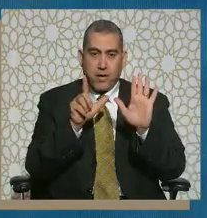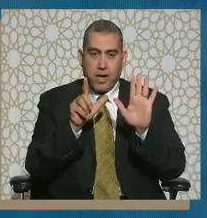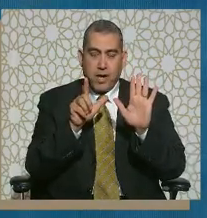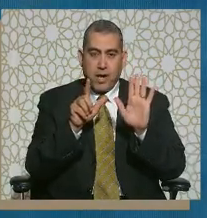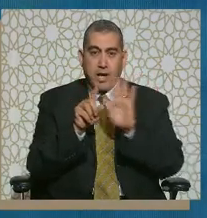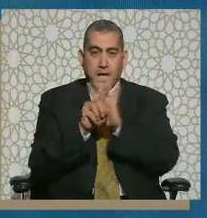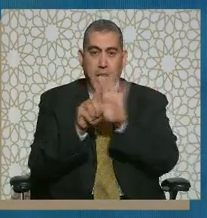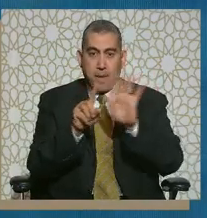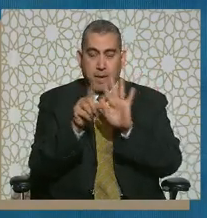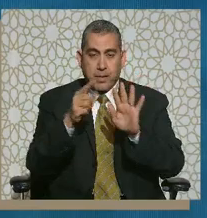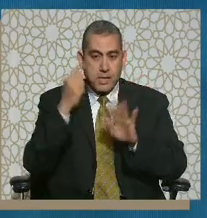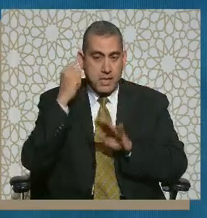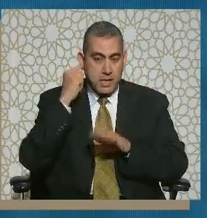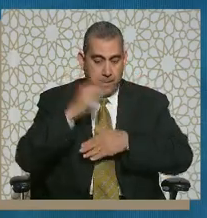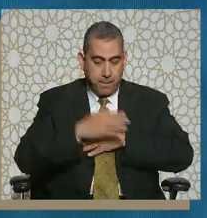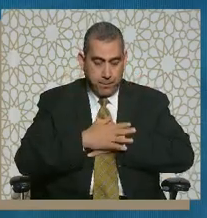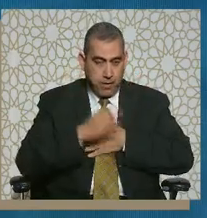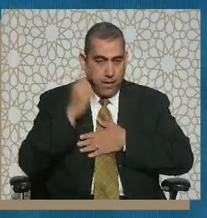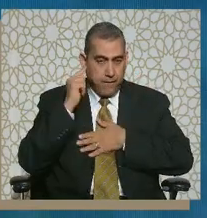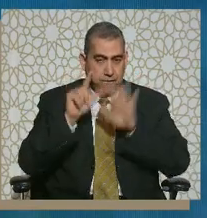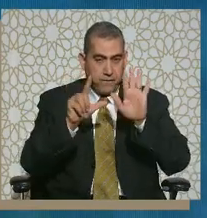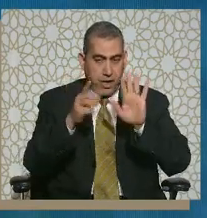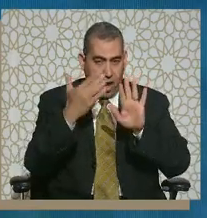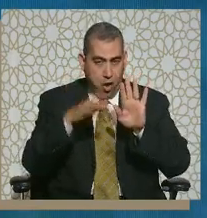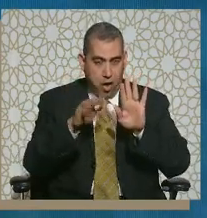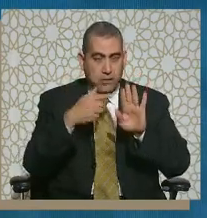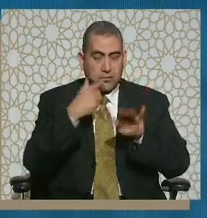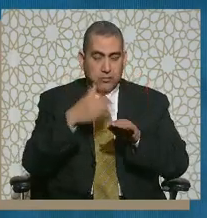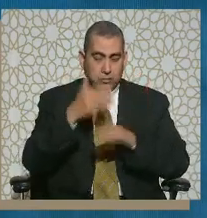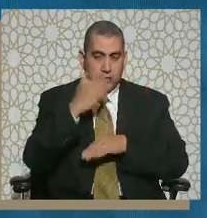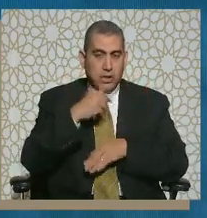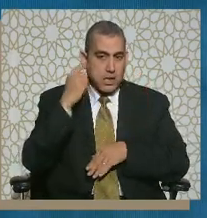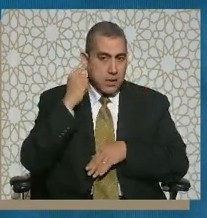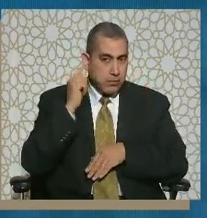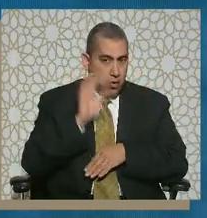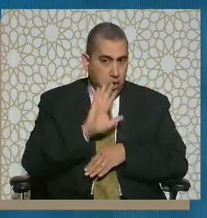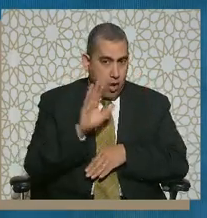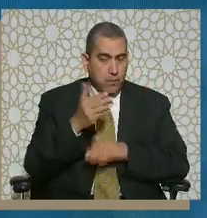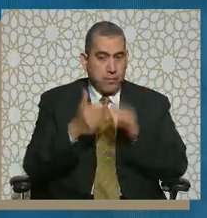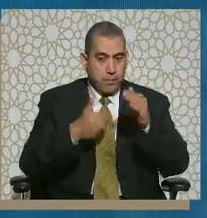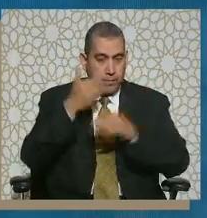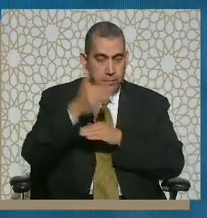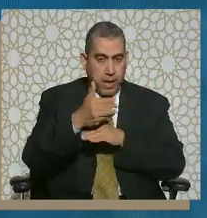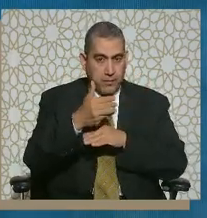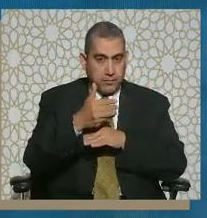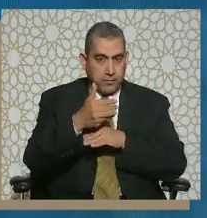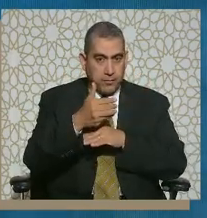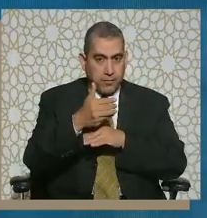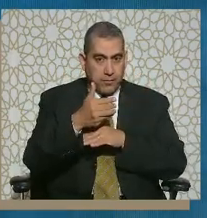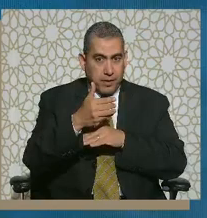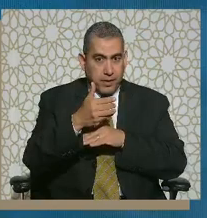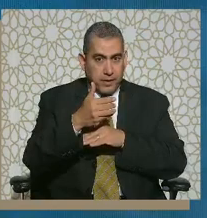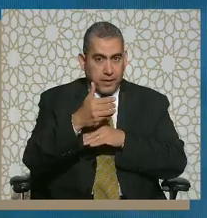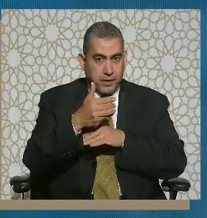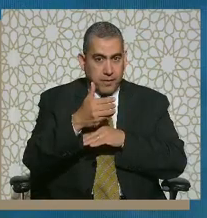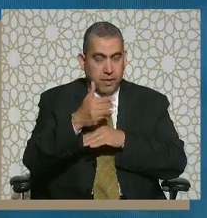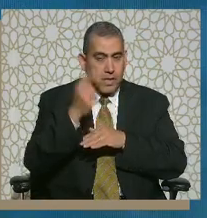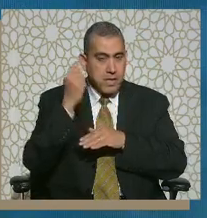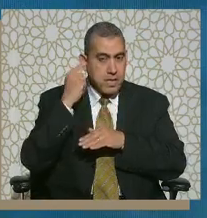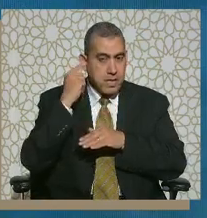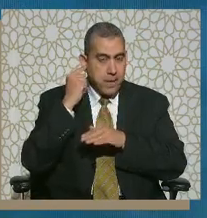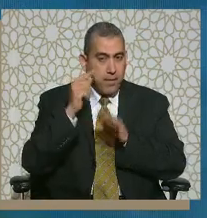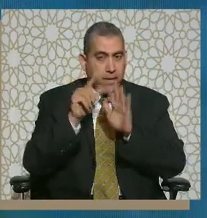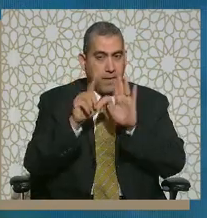الإنصات أجمع العلماء على إن فاستمعوا له وأنصتوا، قالوا أجمعوا على إن دوت في الاستماع